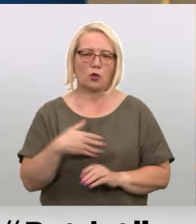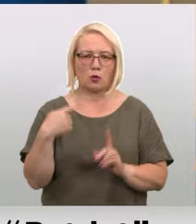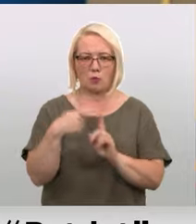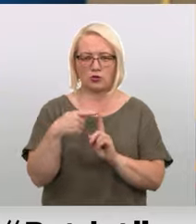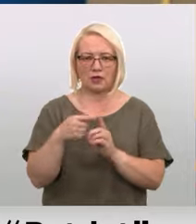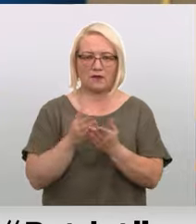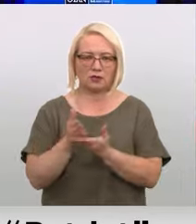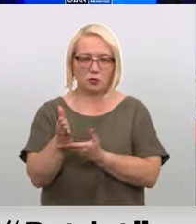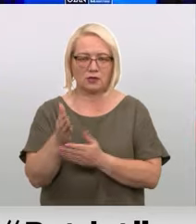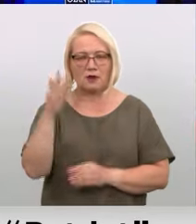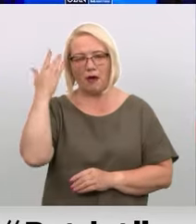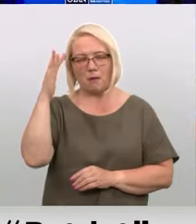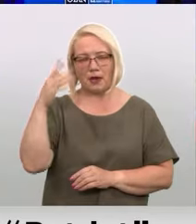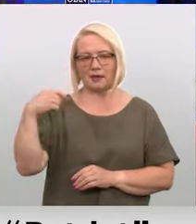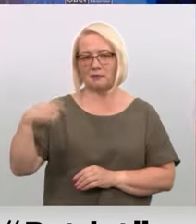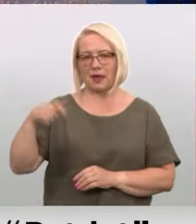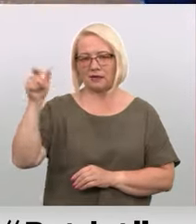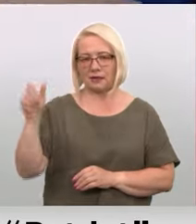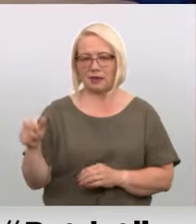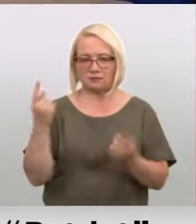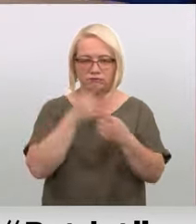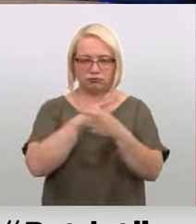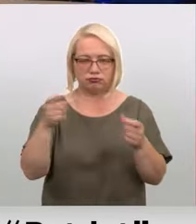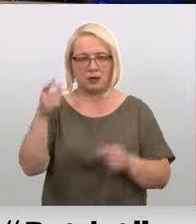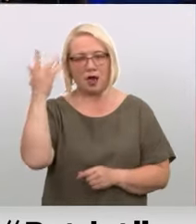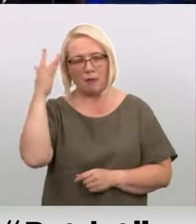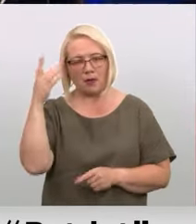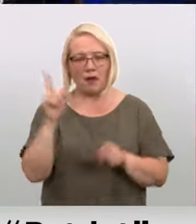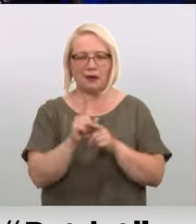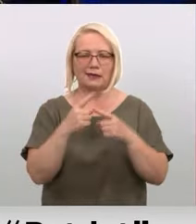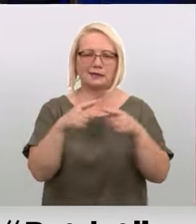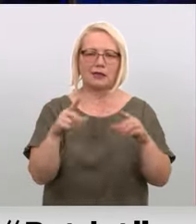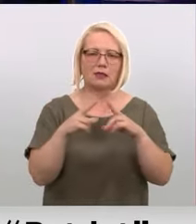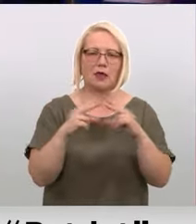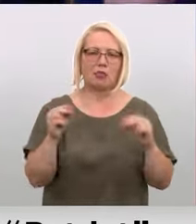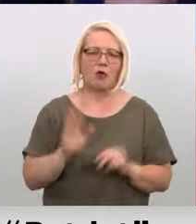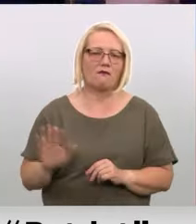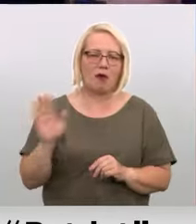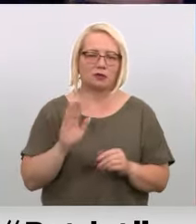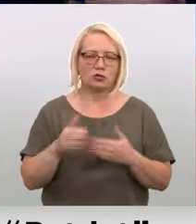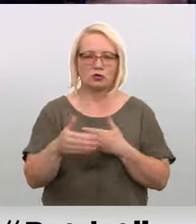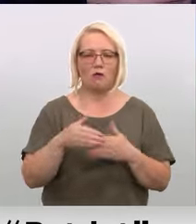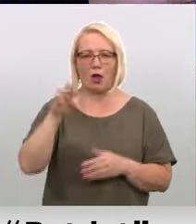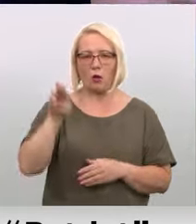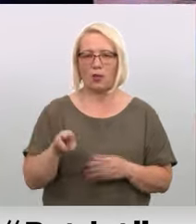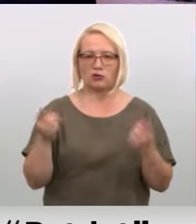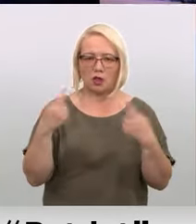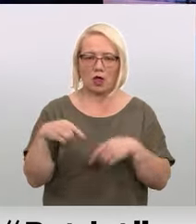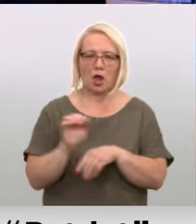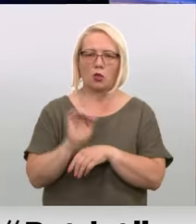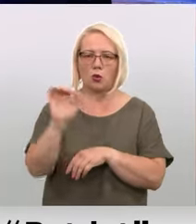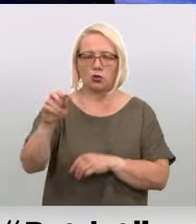nots. ASV prezidents paziņojas, ka ASV un virkne citu NATO sabiedroto tuvāko mēnešu laikā nosūtīs